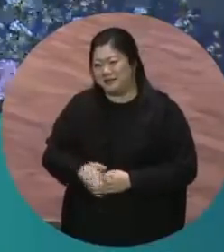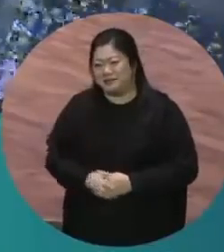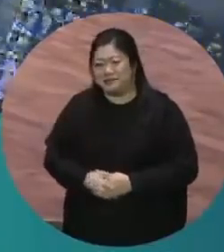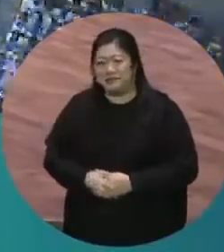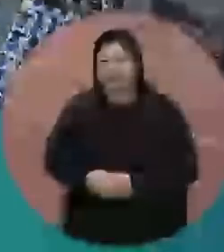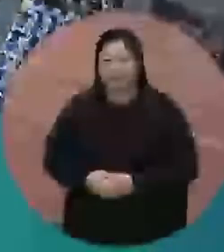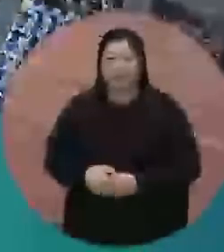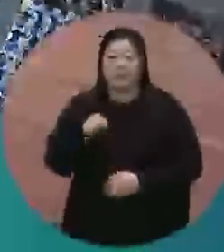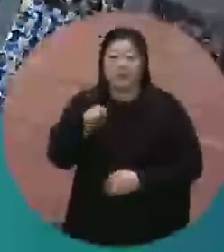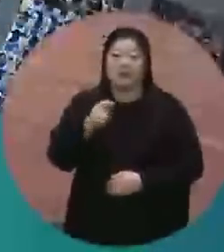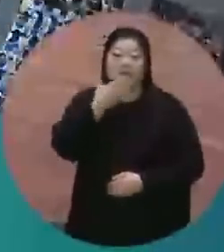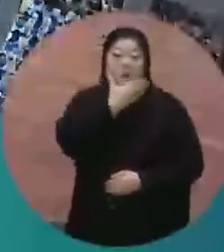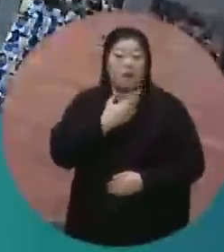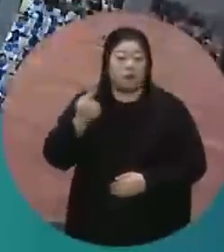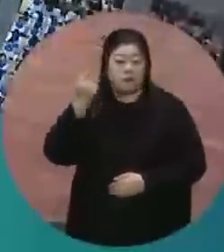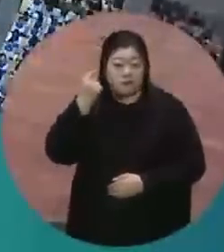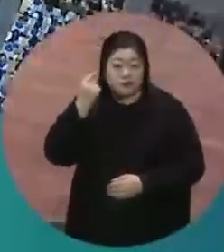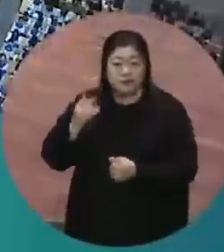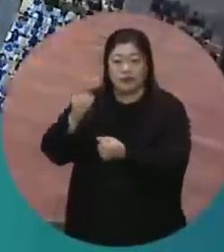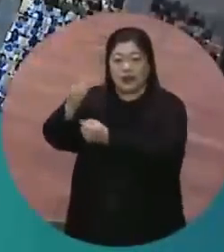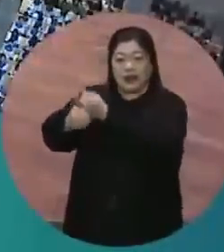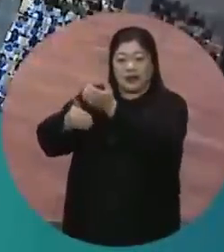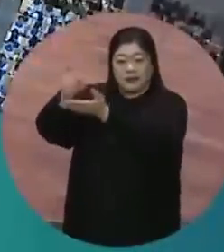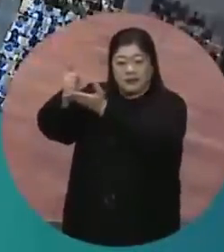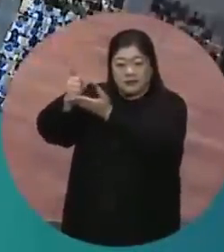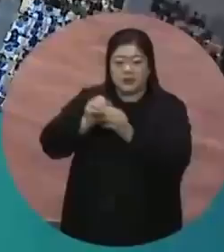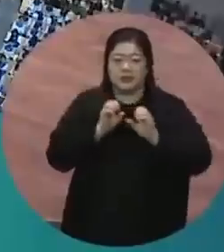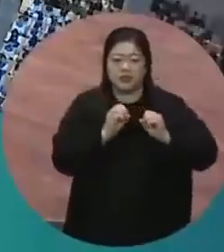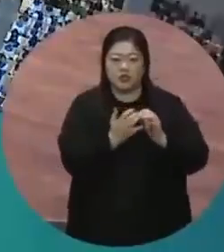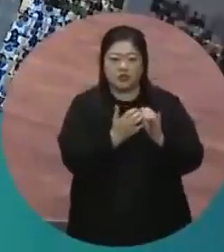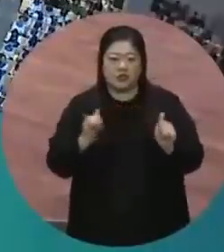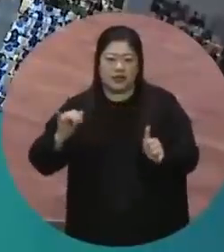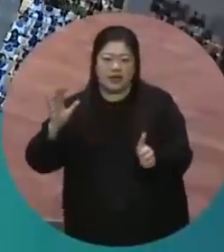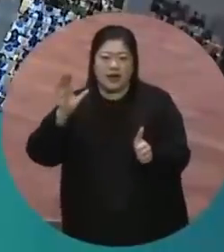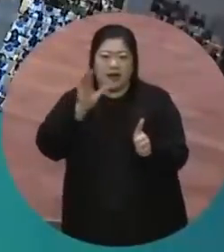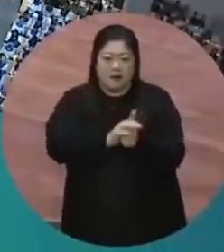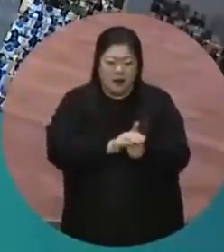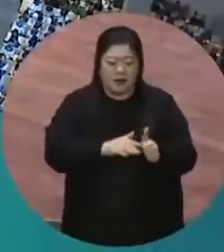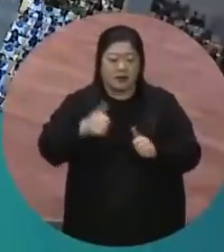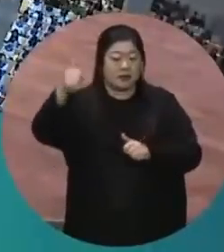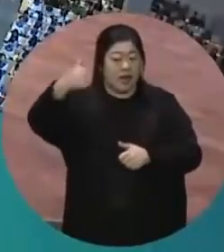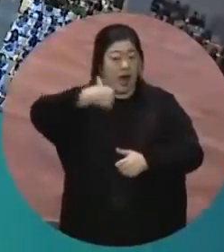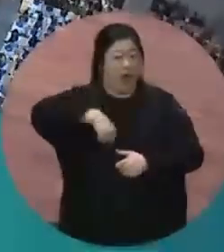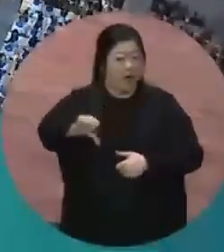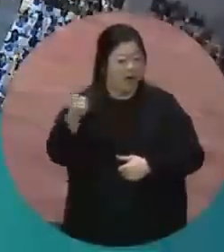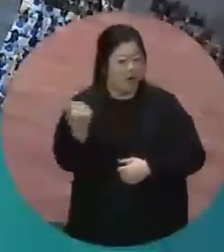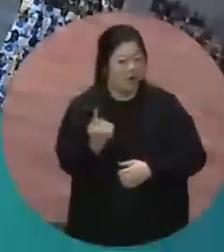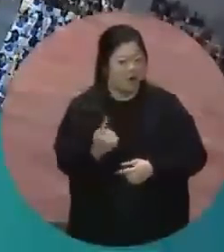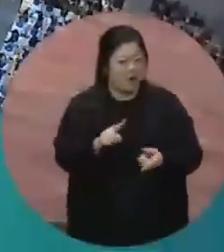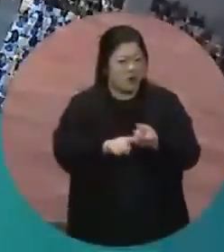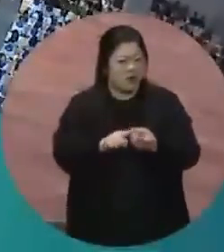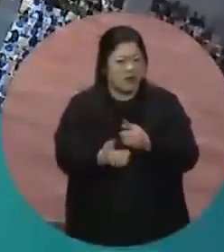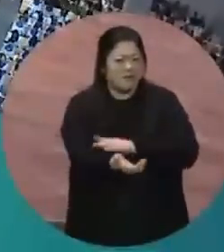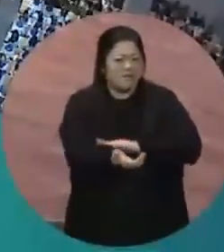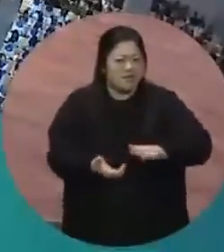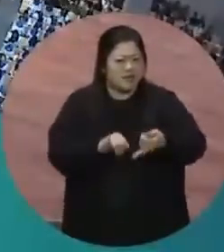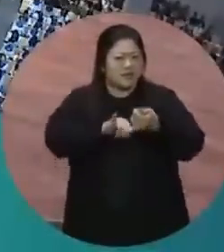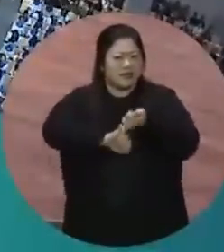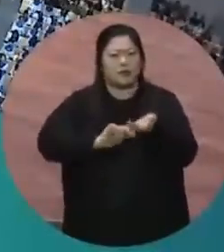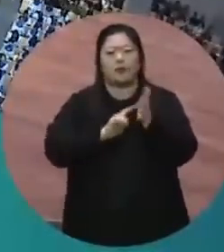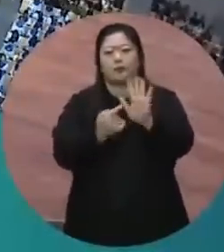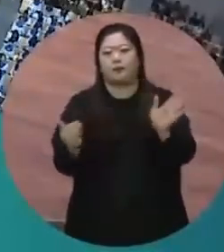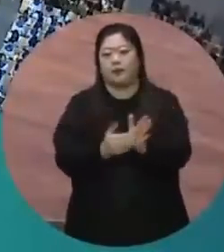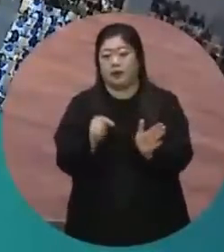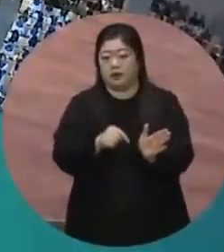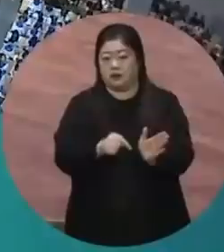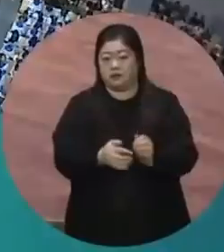이 복음은 하나님의 선지자들을 통하여 그의 아들에 관하여 성경에 미리 약속하신 것이라.